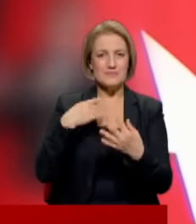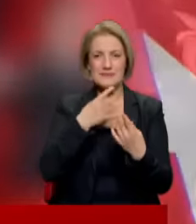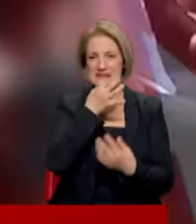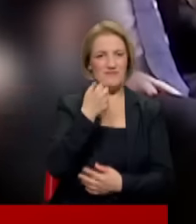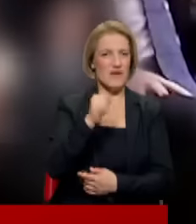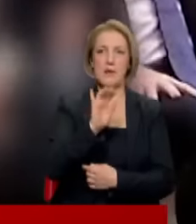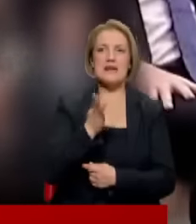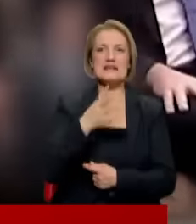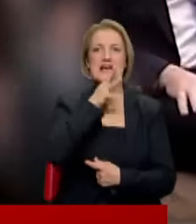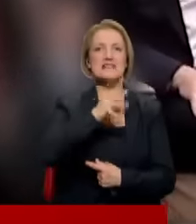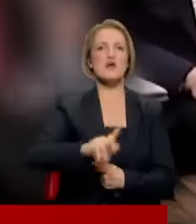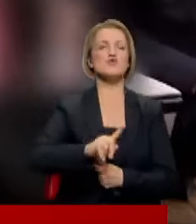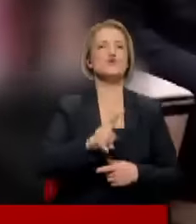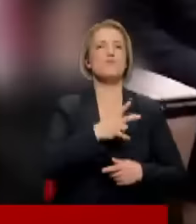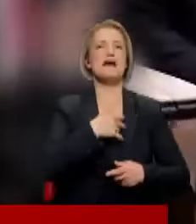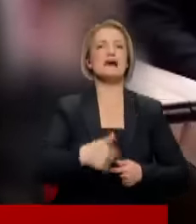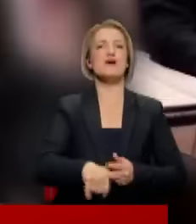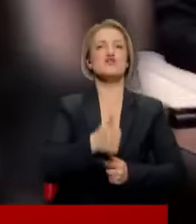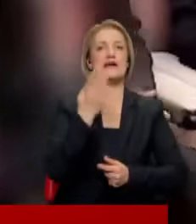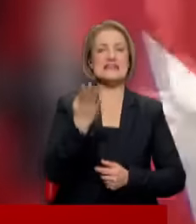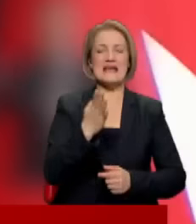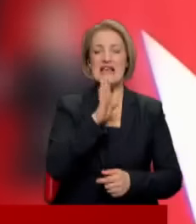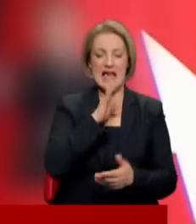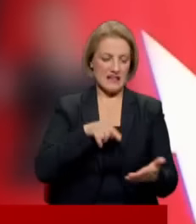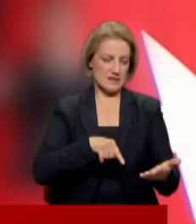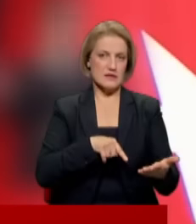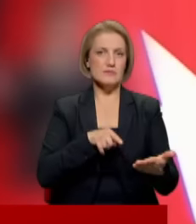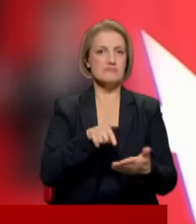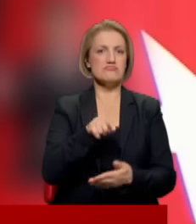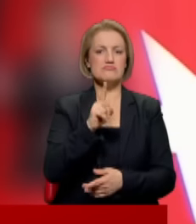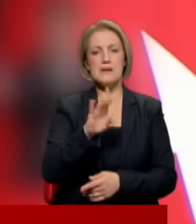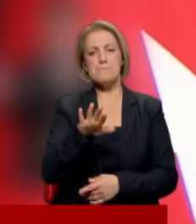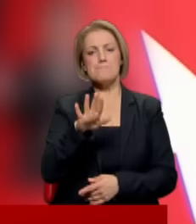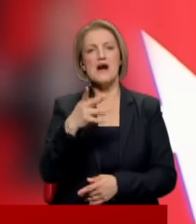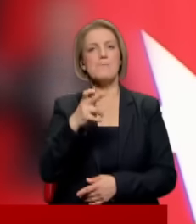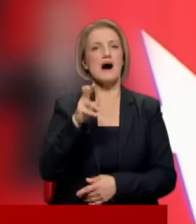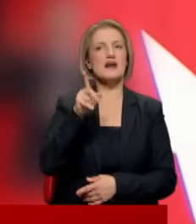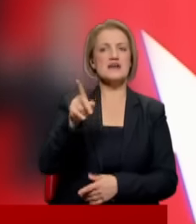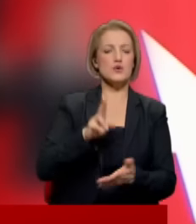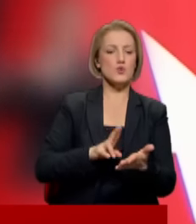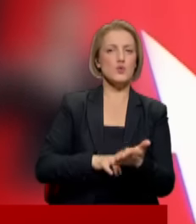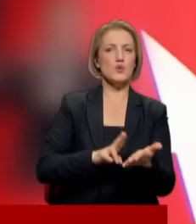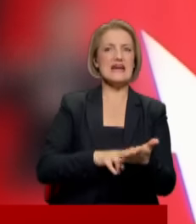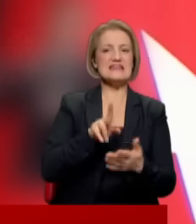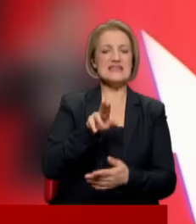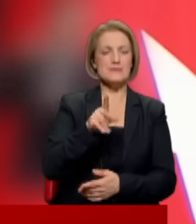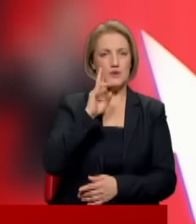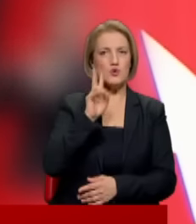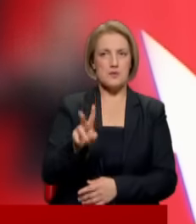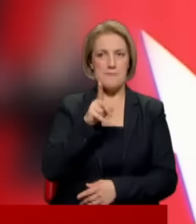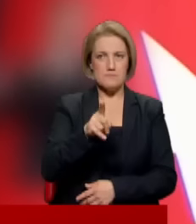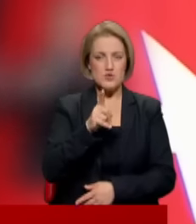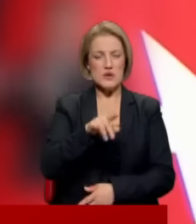yumamam Esenyurt belediye başkanının kağıt üzerinde bir başka partinin mensubu gözükmesi